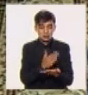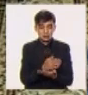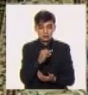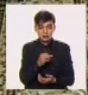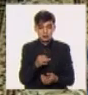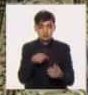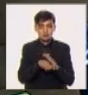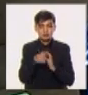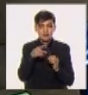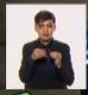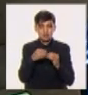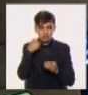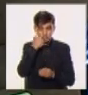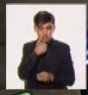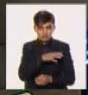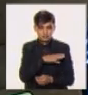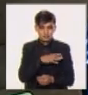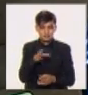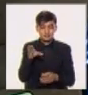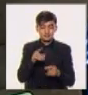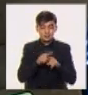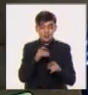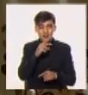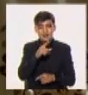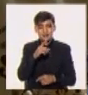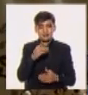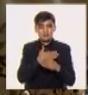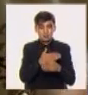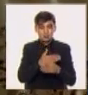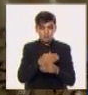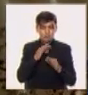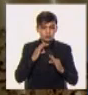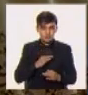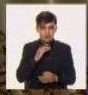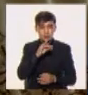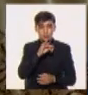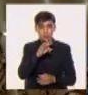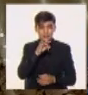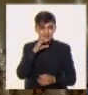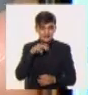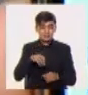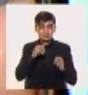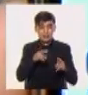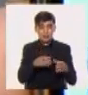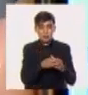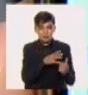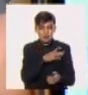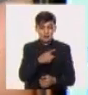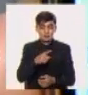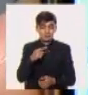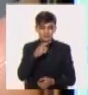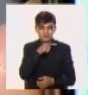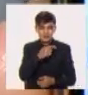истории уходит аж в 2010 год. Тогда Зибихон Кадирова работала помощником юриста в частной компании. В том же году она ушла оттуда,